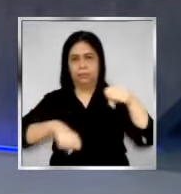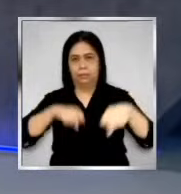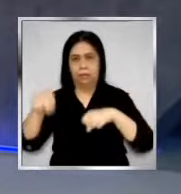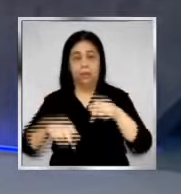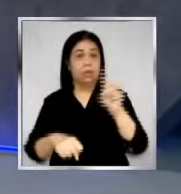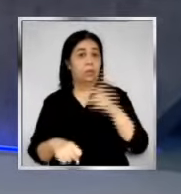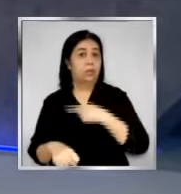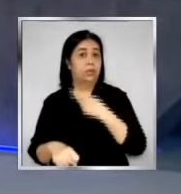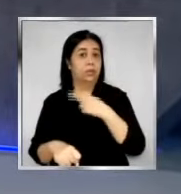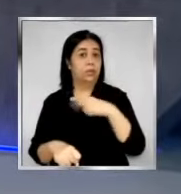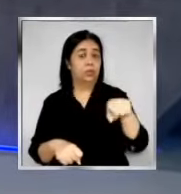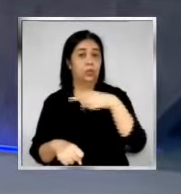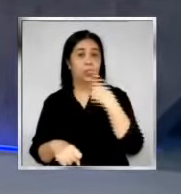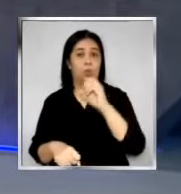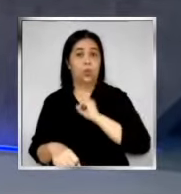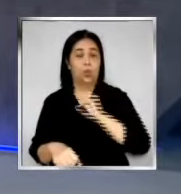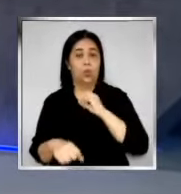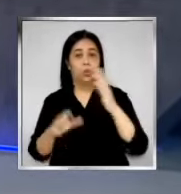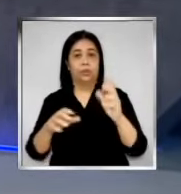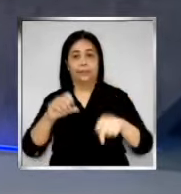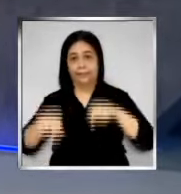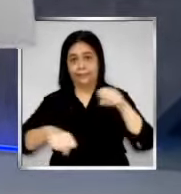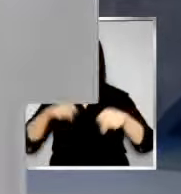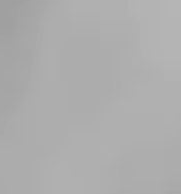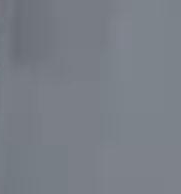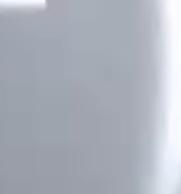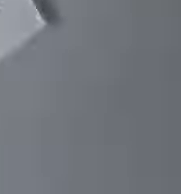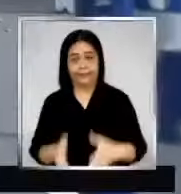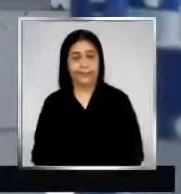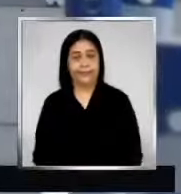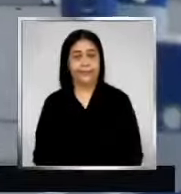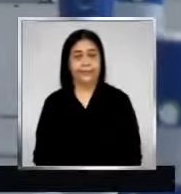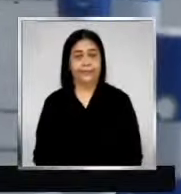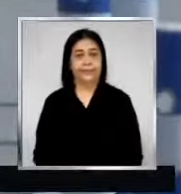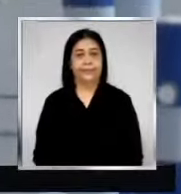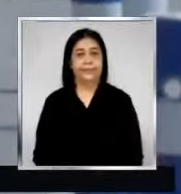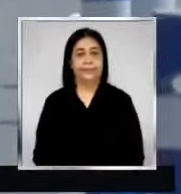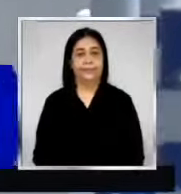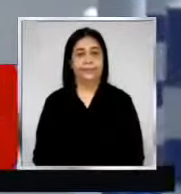may bisikleta? Nakatutok si Von Aquino.